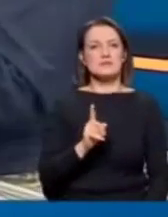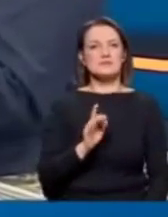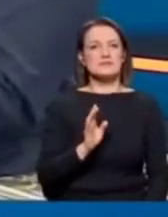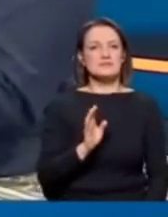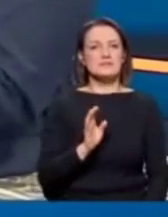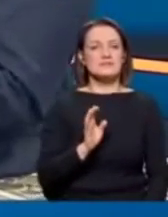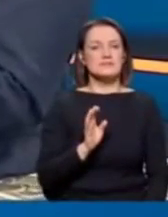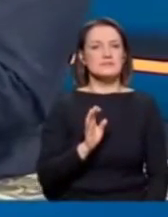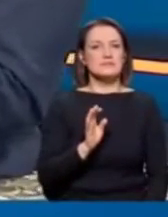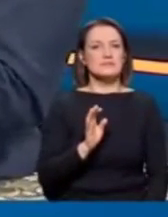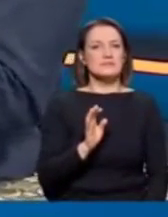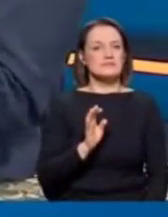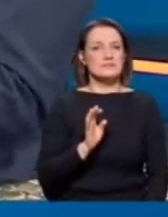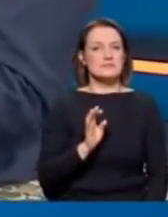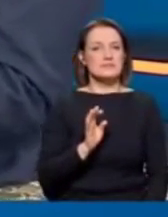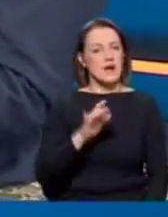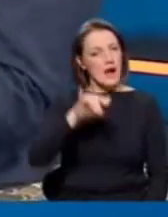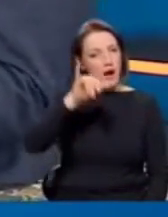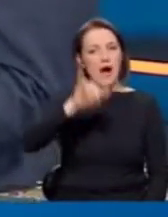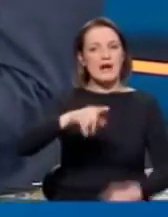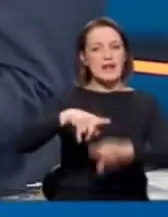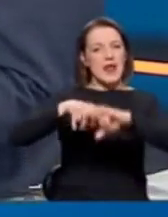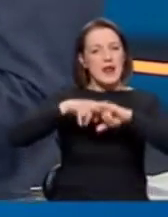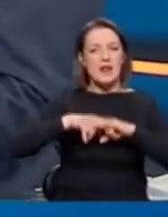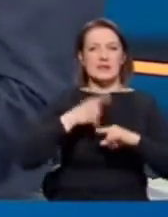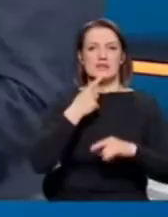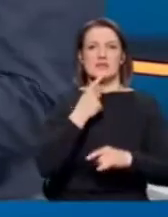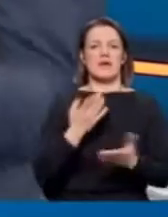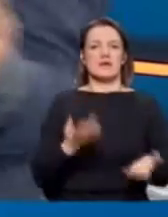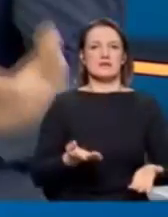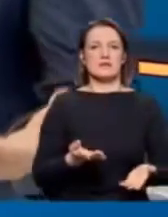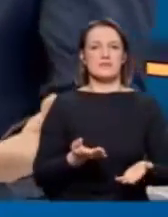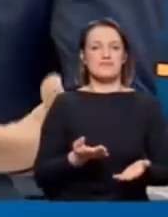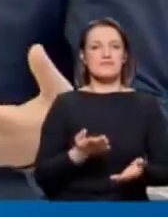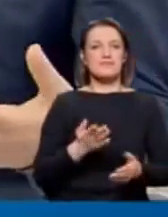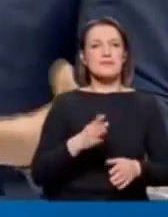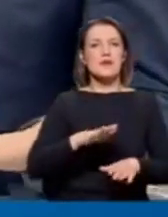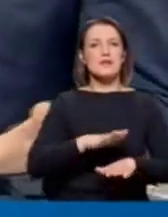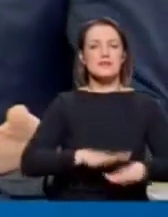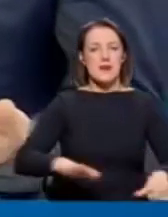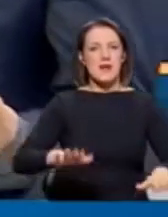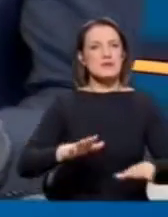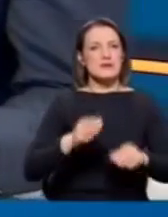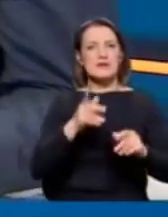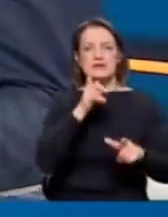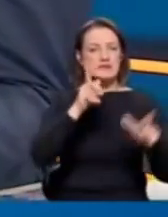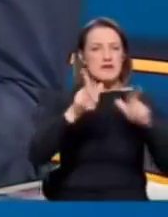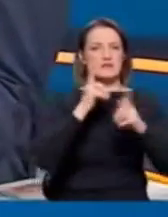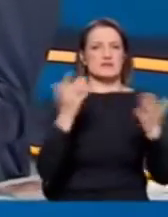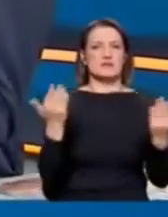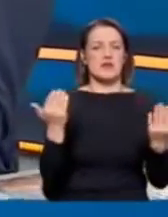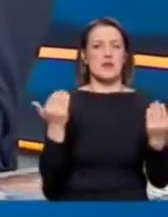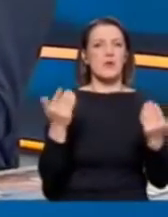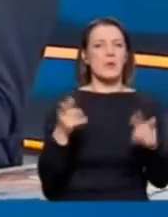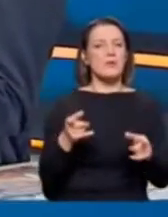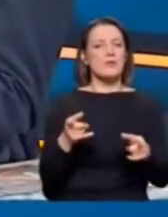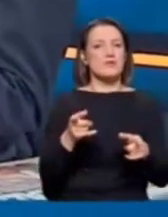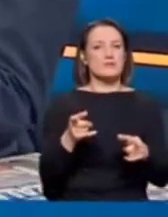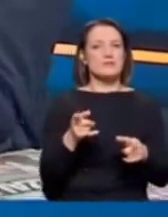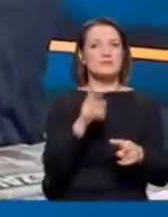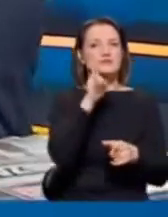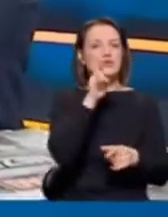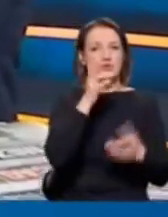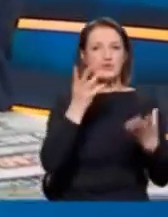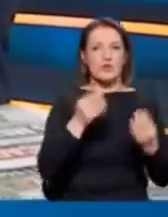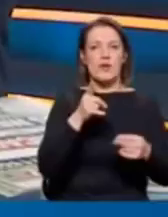bu işte bu Hakkınızı helal edin demektir Ey Tabandan şey sesleri de geliyor Yani netice itibariyle